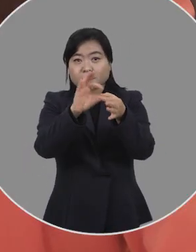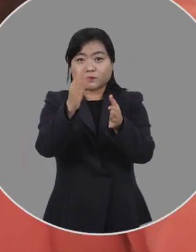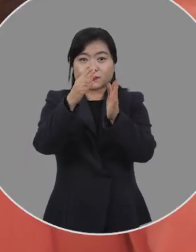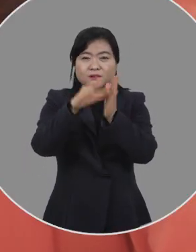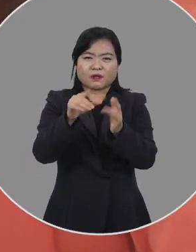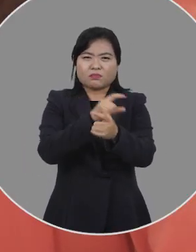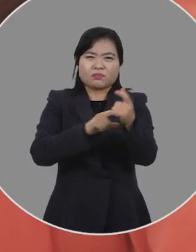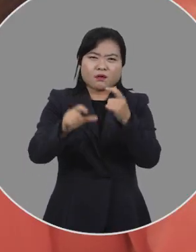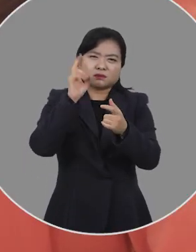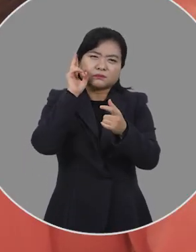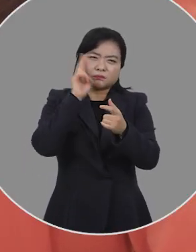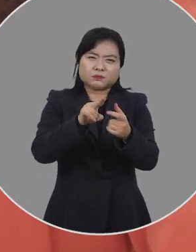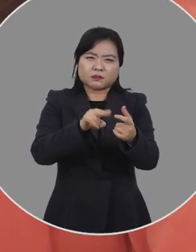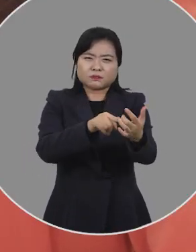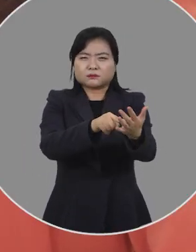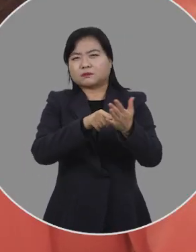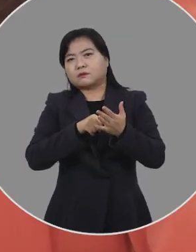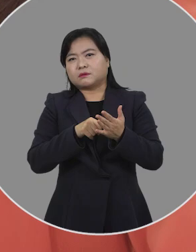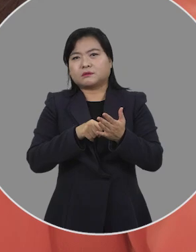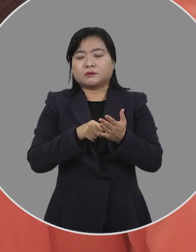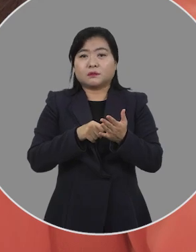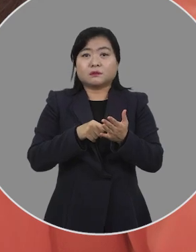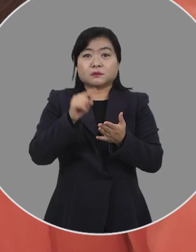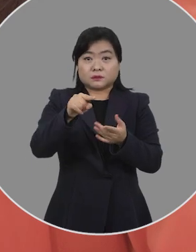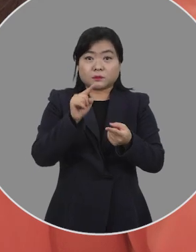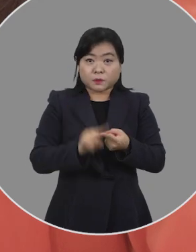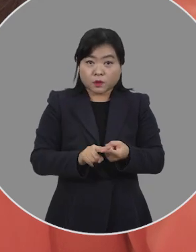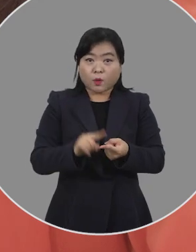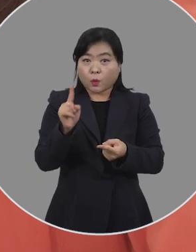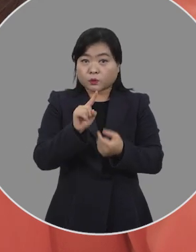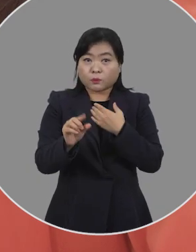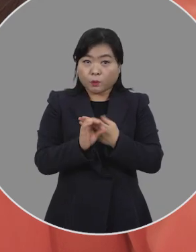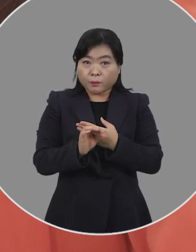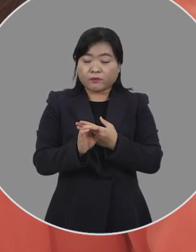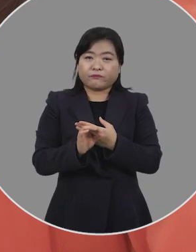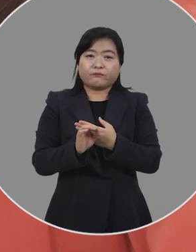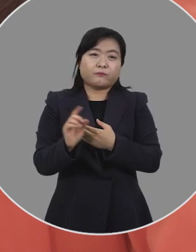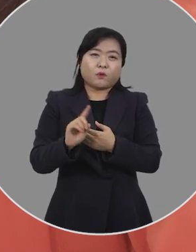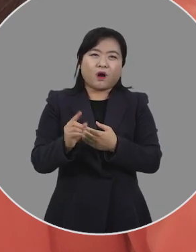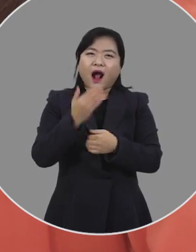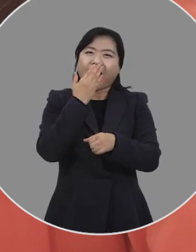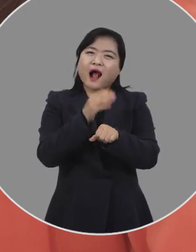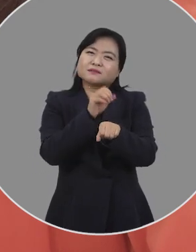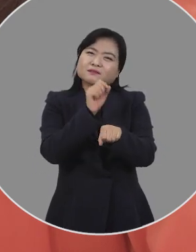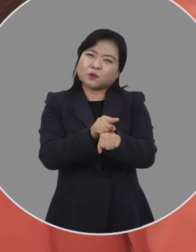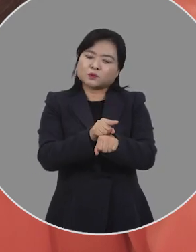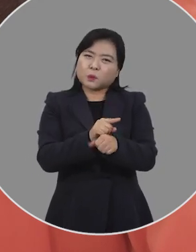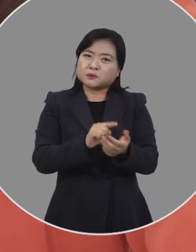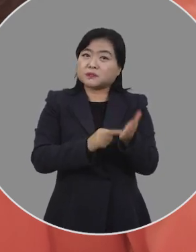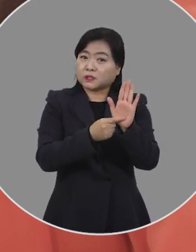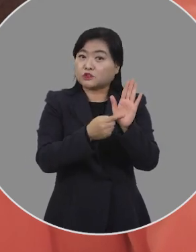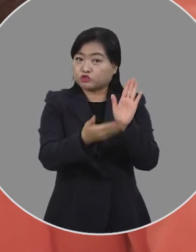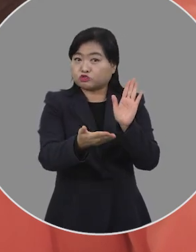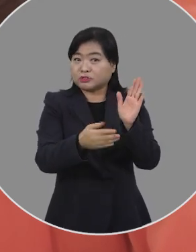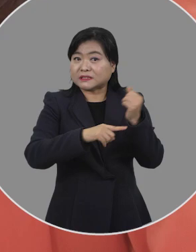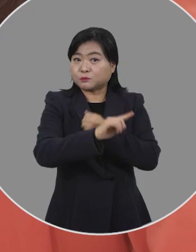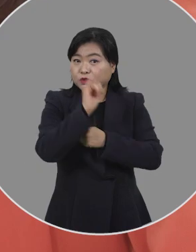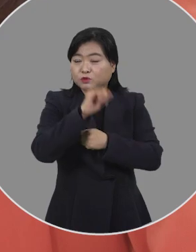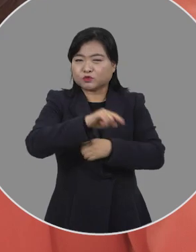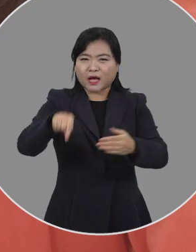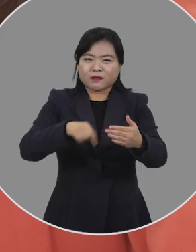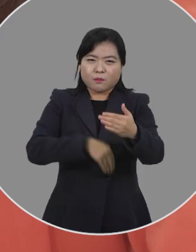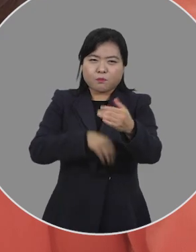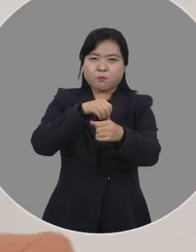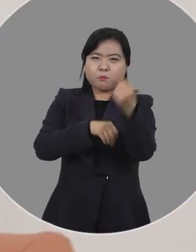때 또 폭발적으로 나오는, 그러니까 그 점이 어떻게 보면은 가능성도 제시해 주는 거죠. 그러니까 우리 안에